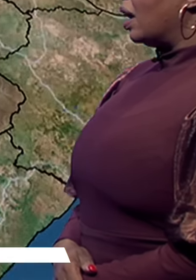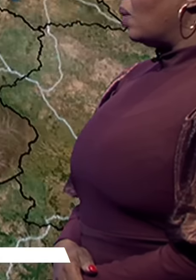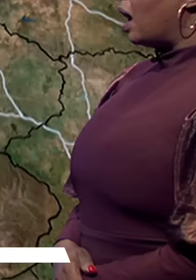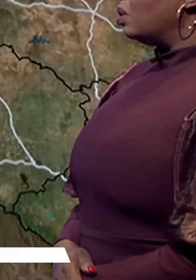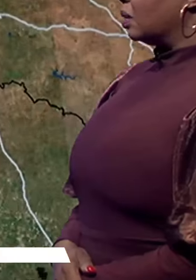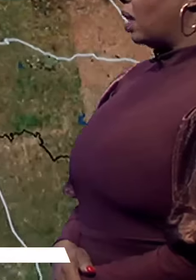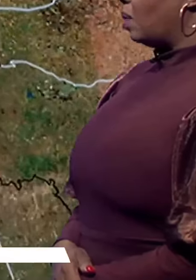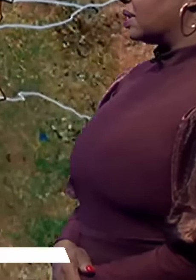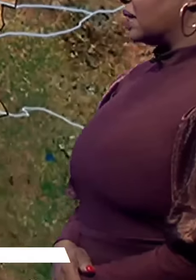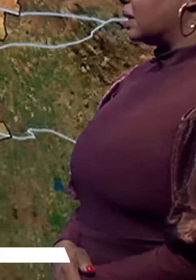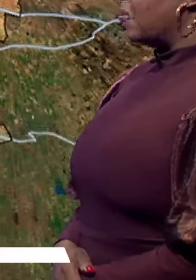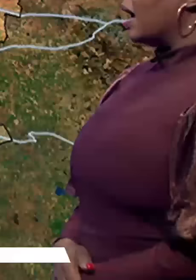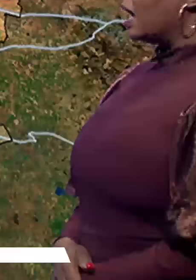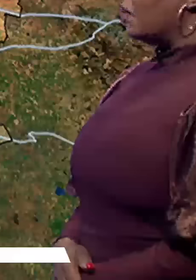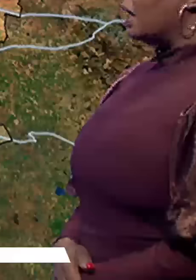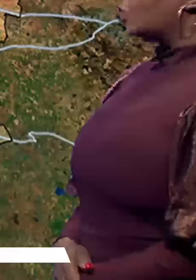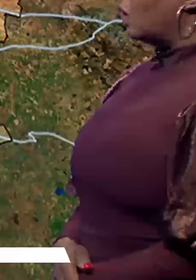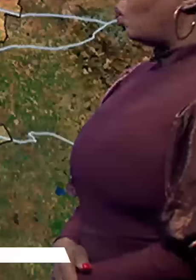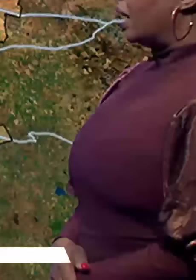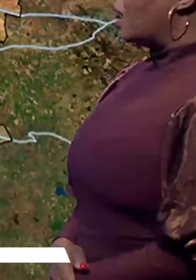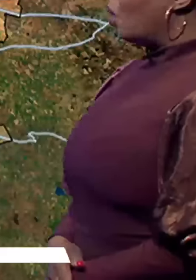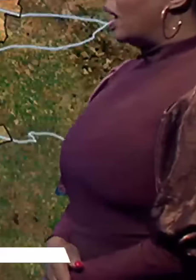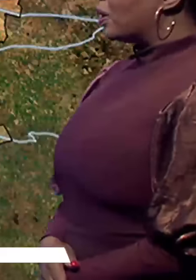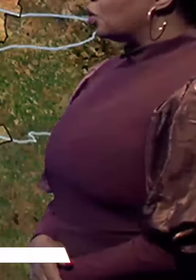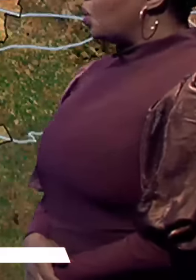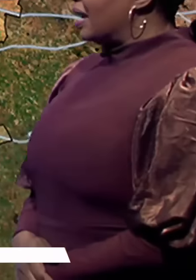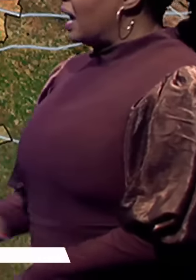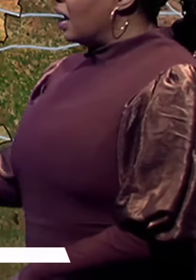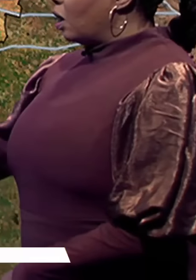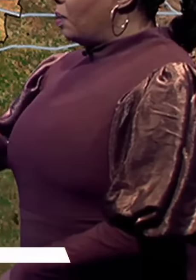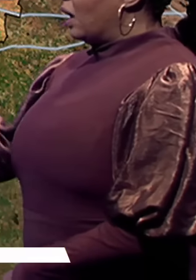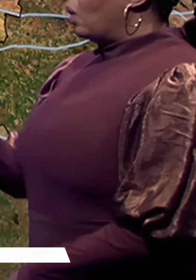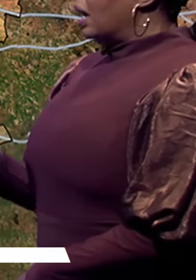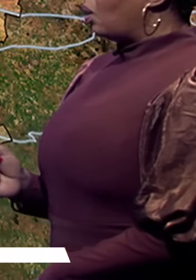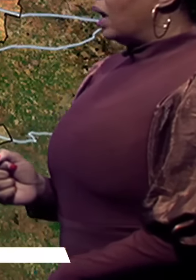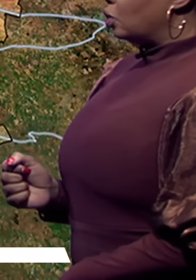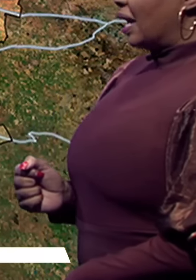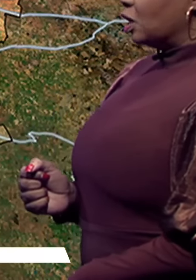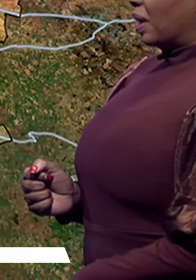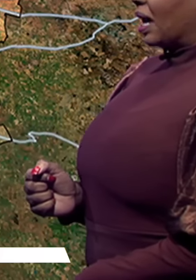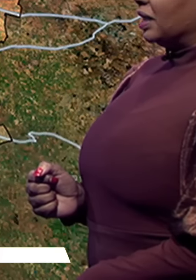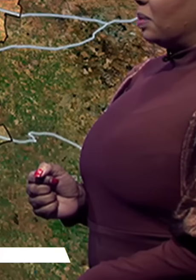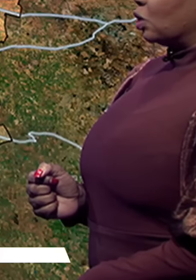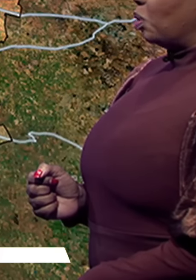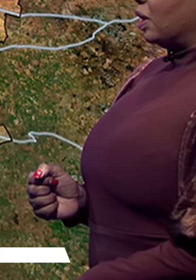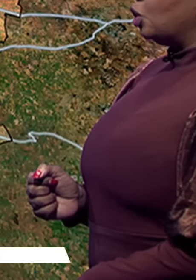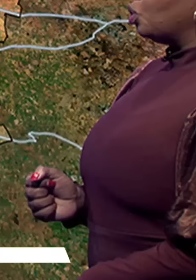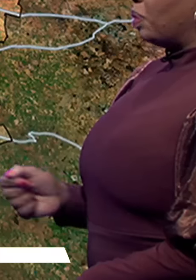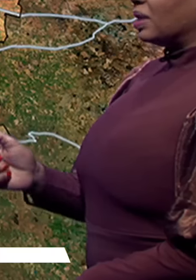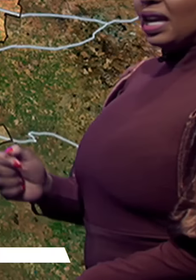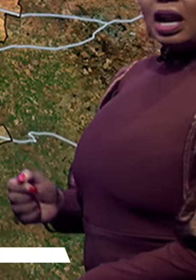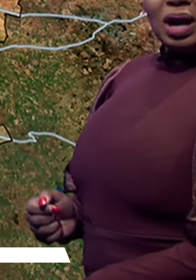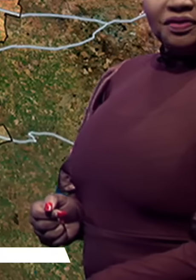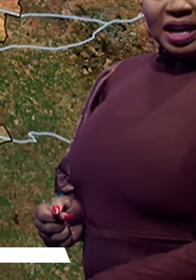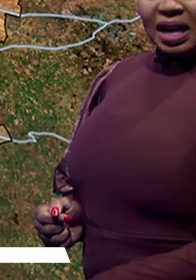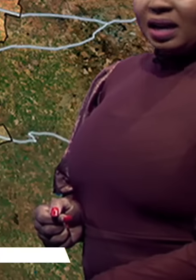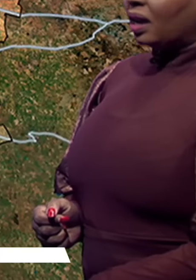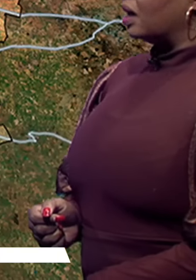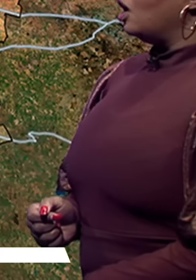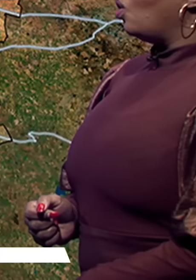re lebelela gona go la Gauteng go la go SASA ge re lebelela jalo gona go la Pretoria re lebelela gona go la Johannesburg ka tše 27 go tsenelela